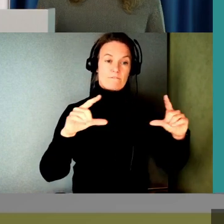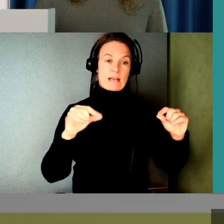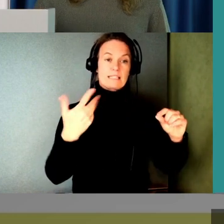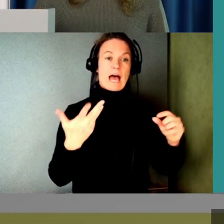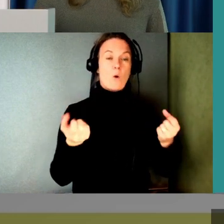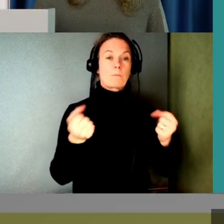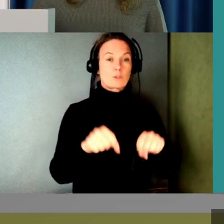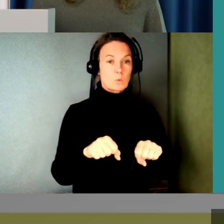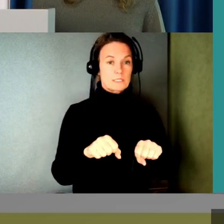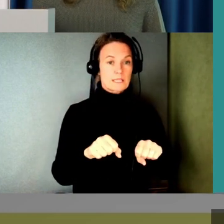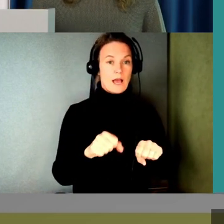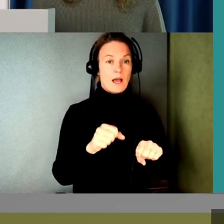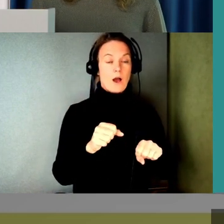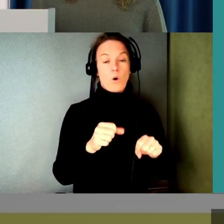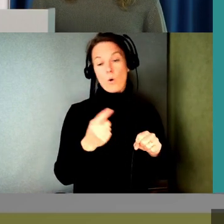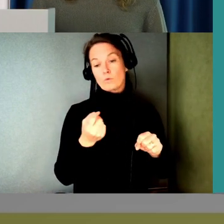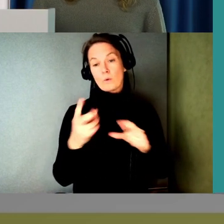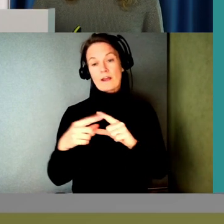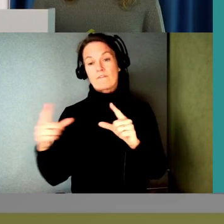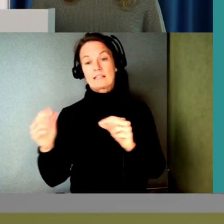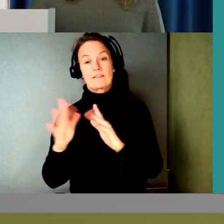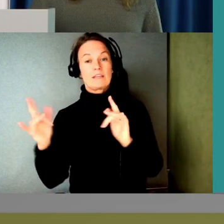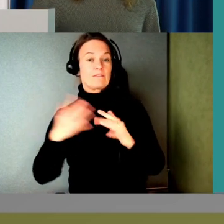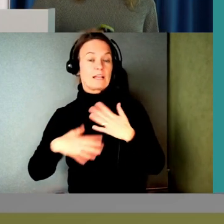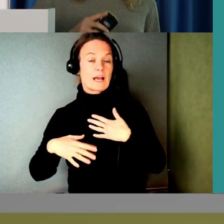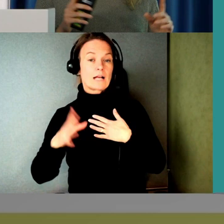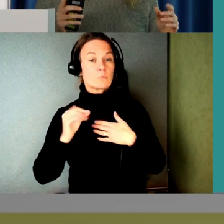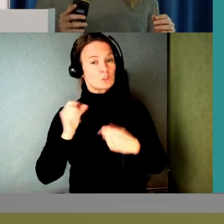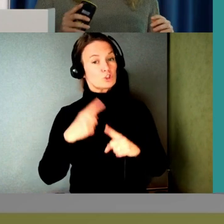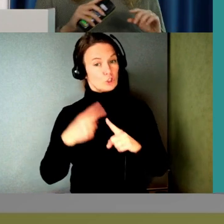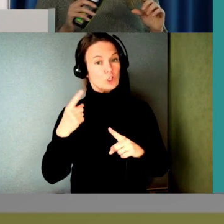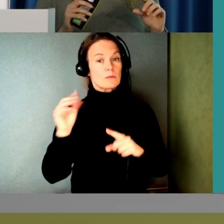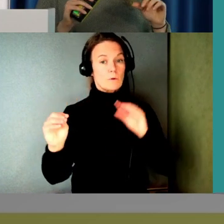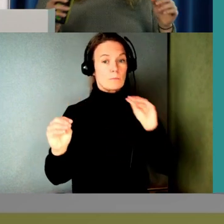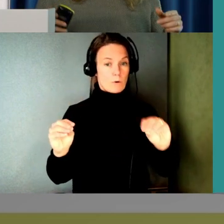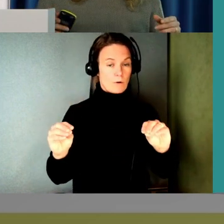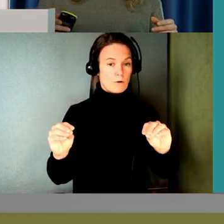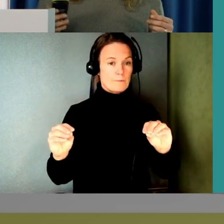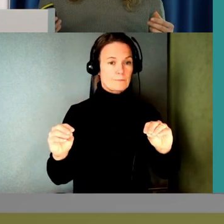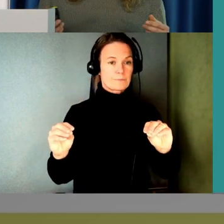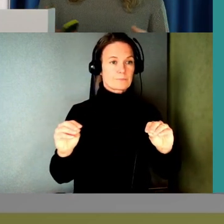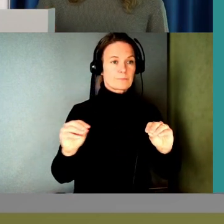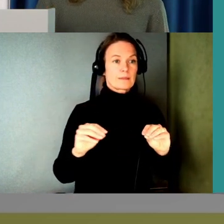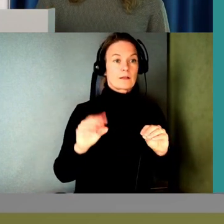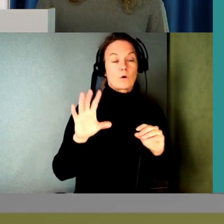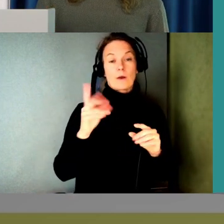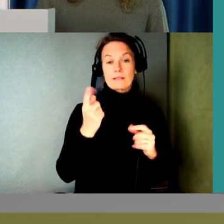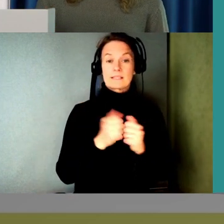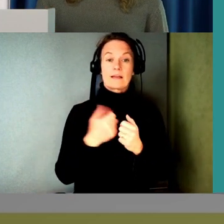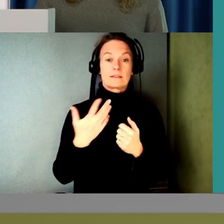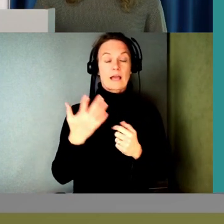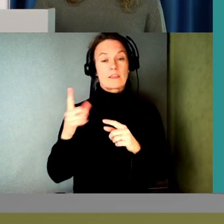behöver det också framgå på något sätt eh och ett sätt att göra det på att skriva till exempel valfri inom parentes i